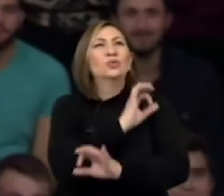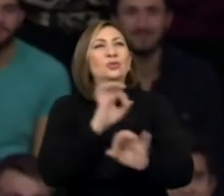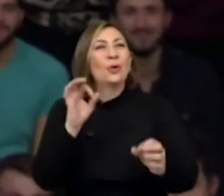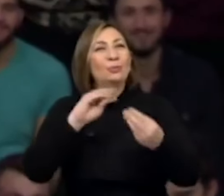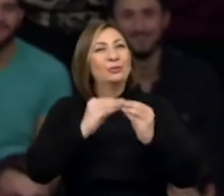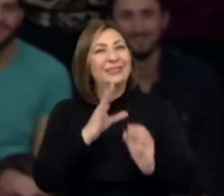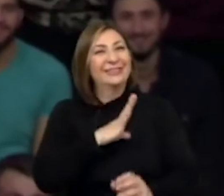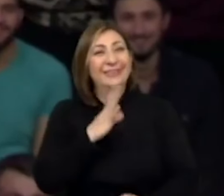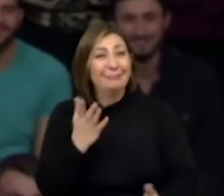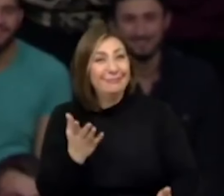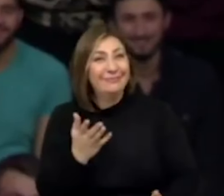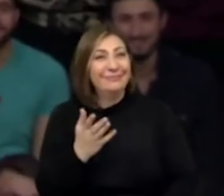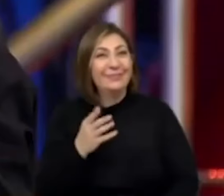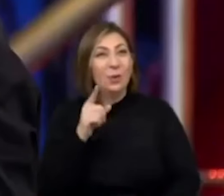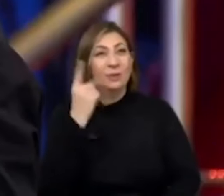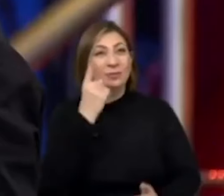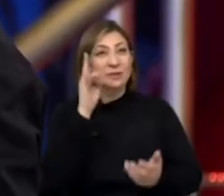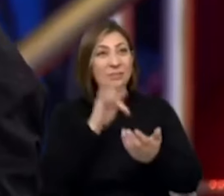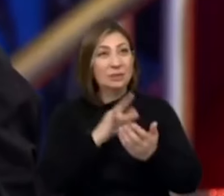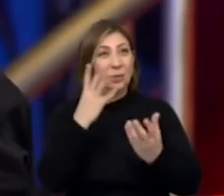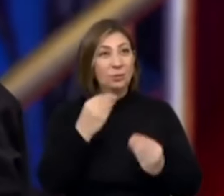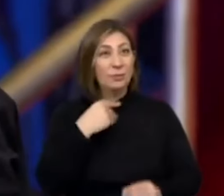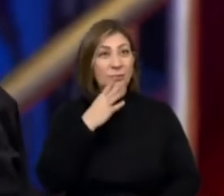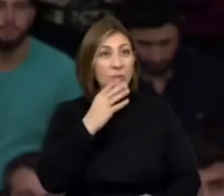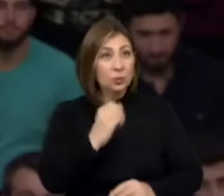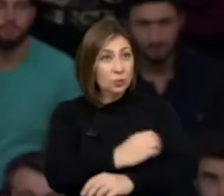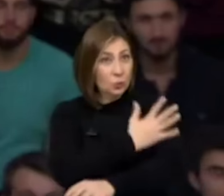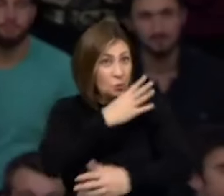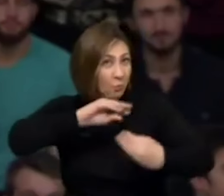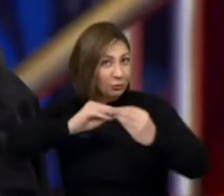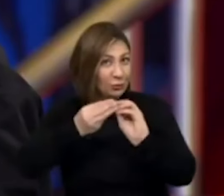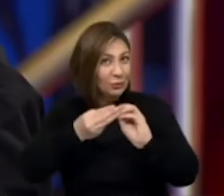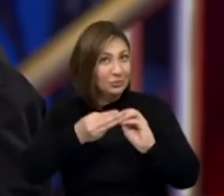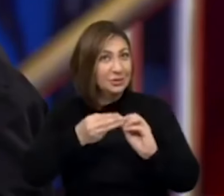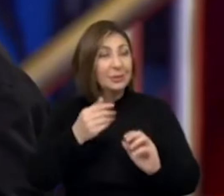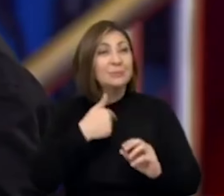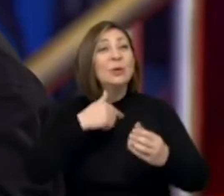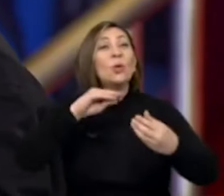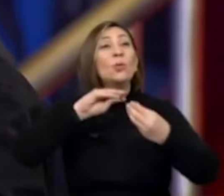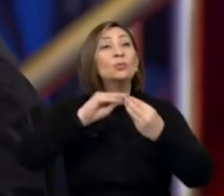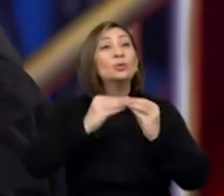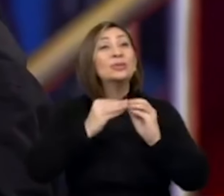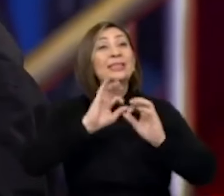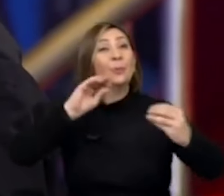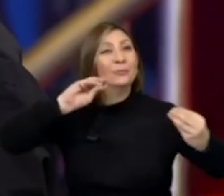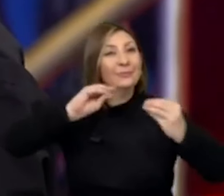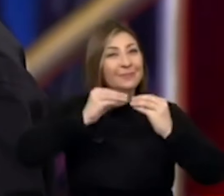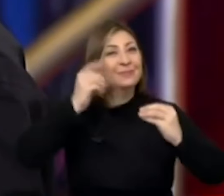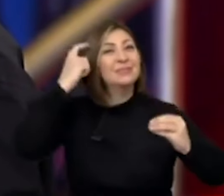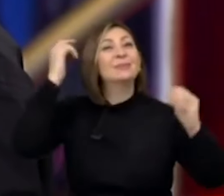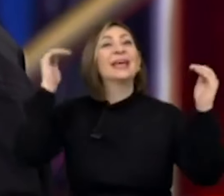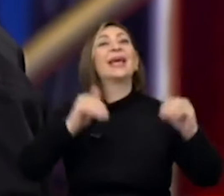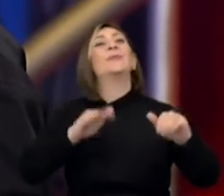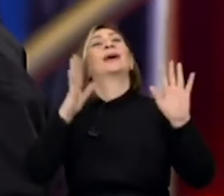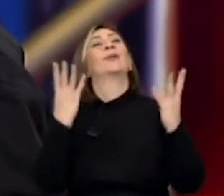galiba. Evet öyle bir ceza kesildi diye duygulu biliyorum. Duygulu mu öpüşüyorsunuz? Biz öpüşürken, tam öpüşecekken başımıza